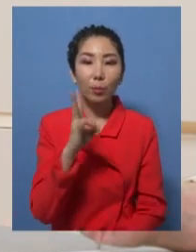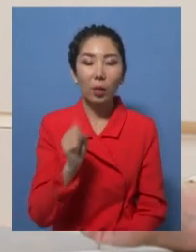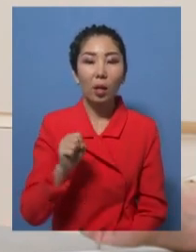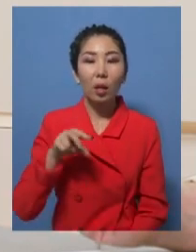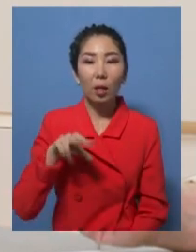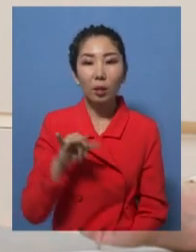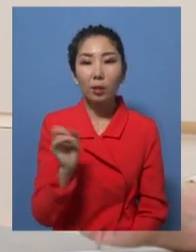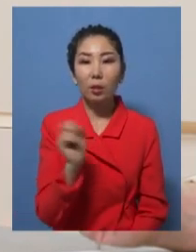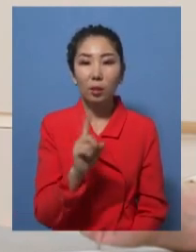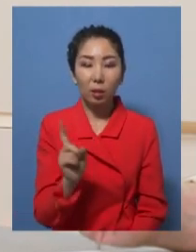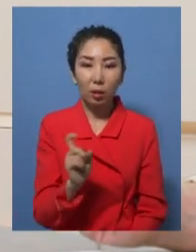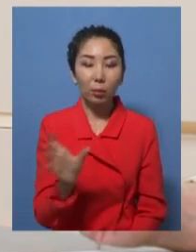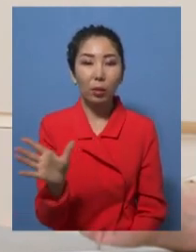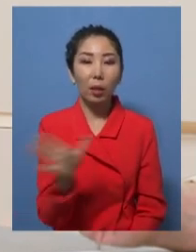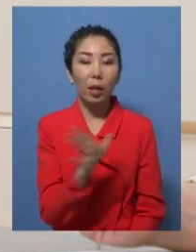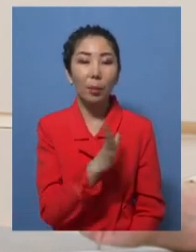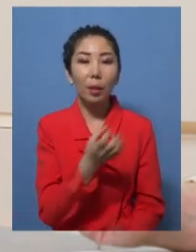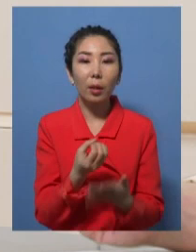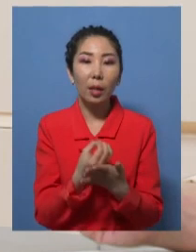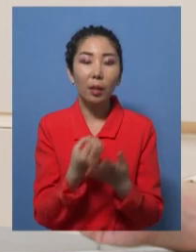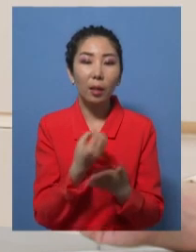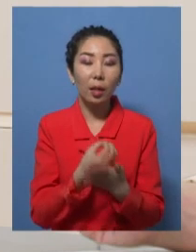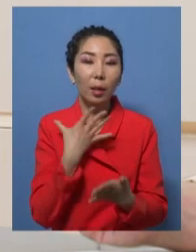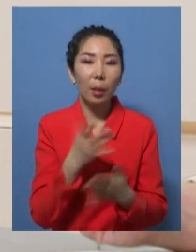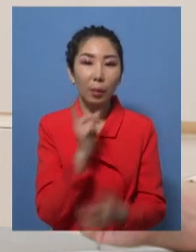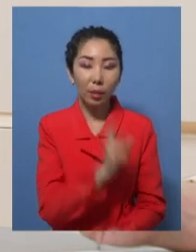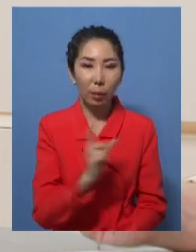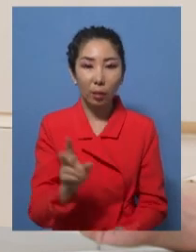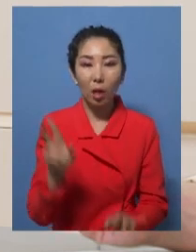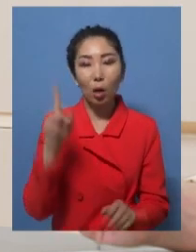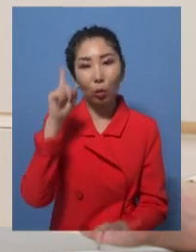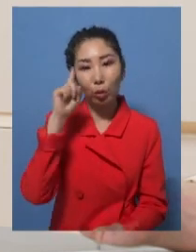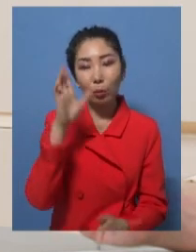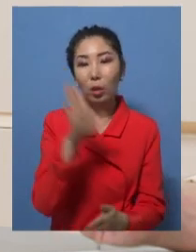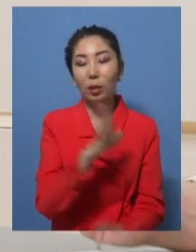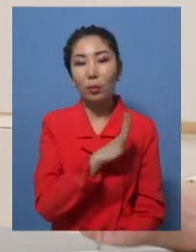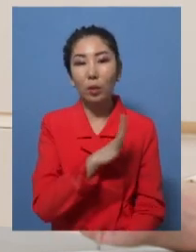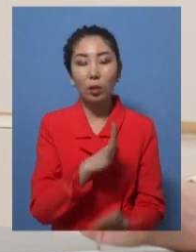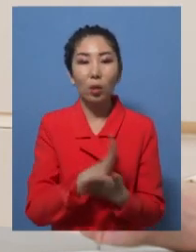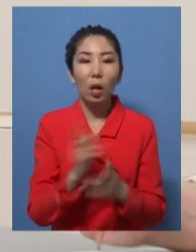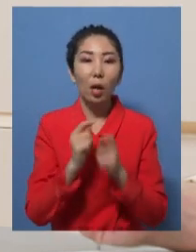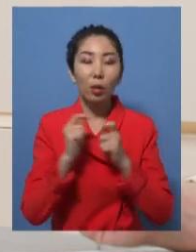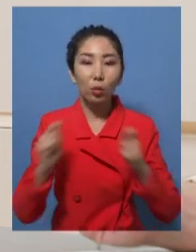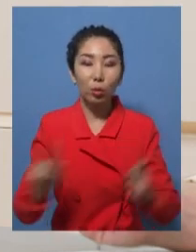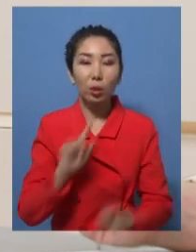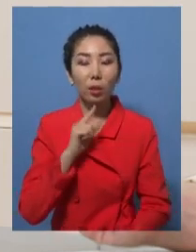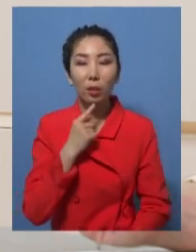адам құқық қорғау органдары да, немесе жаңа қарапайым азаматта осындай тұжырымға келеді. Себебі ашу өте қиын, және